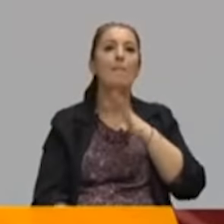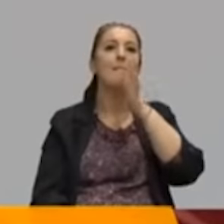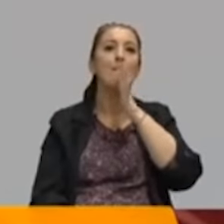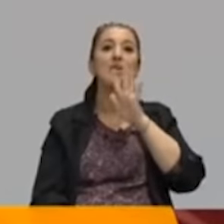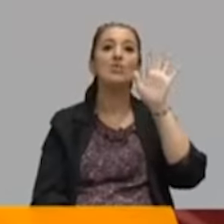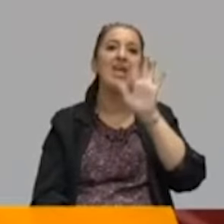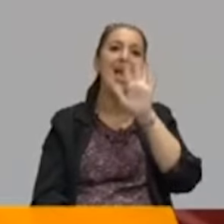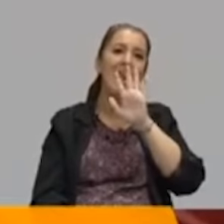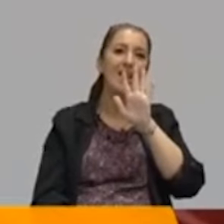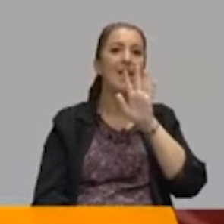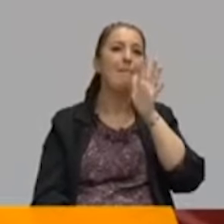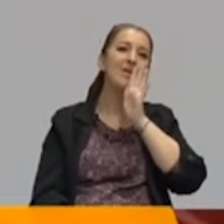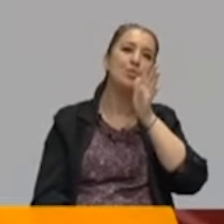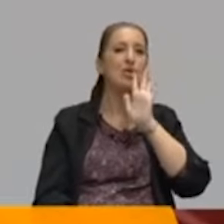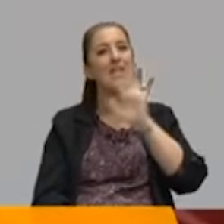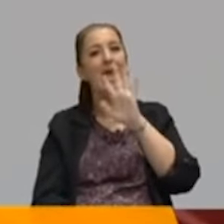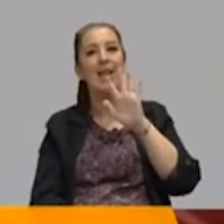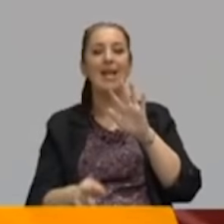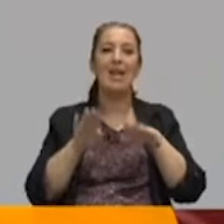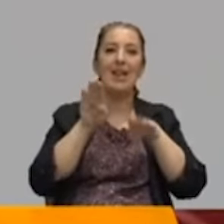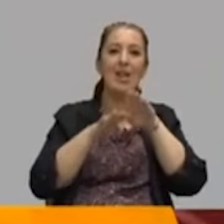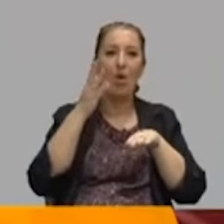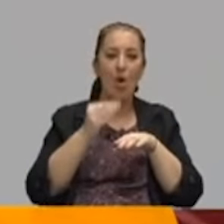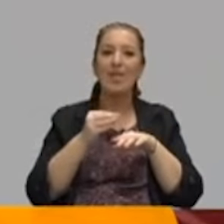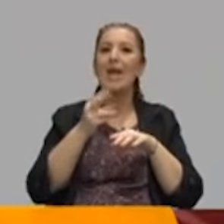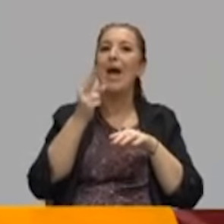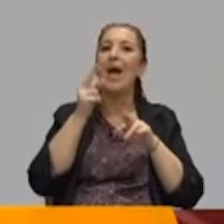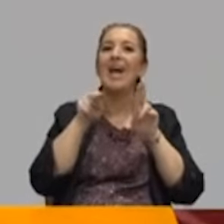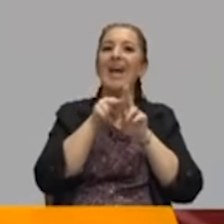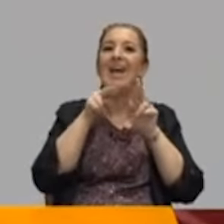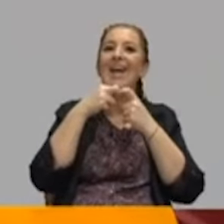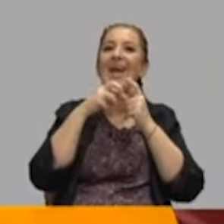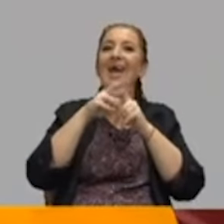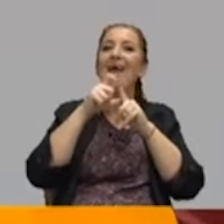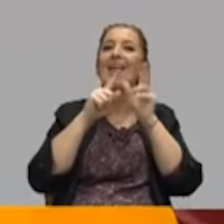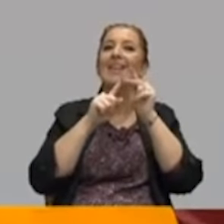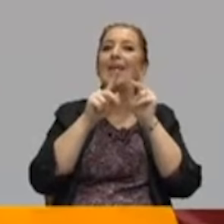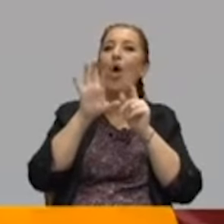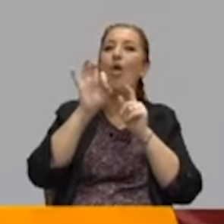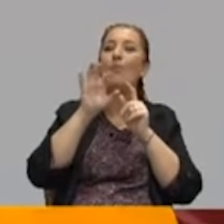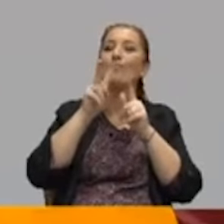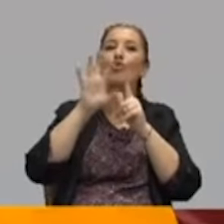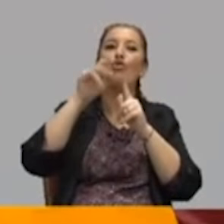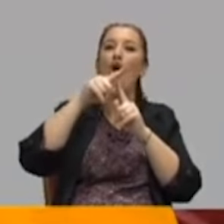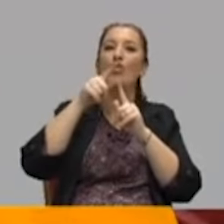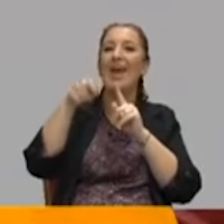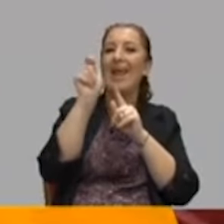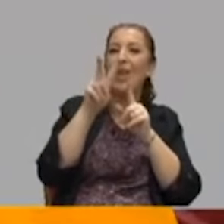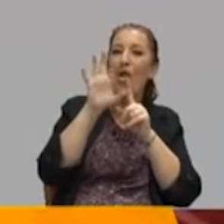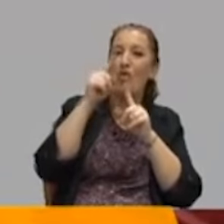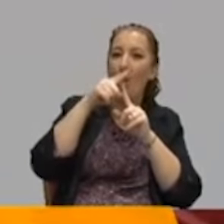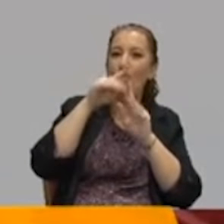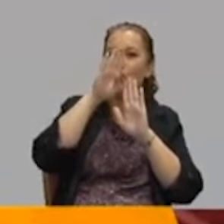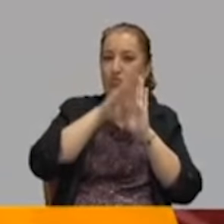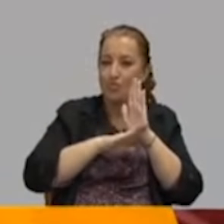500-550 seviyelerine çıkması, kredi notunun düşürülmesi veya politika faizinin yükseltmemek